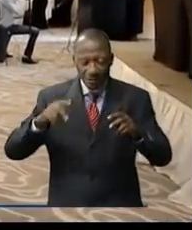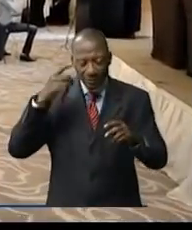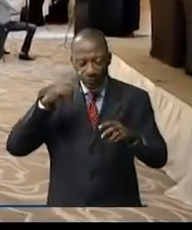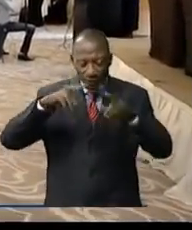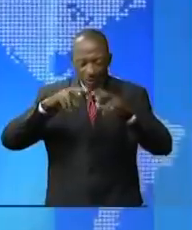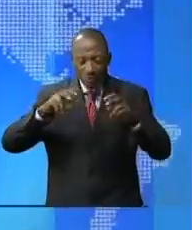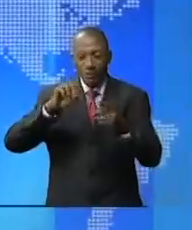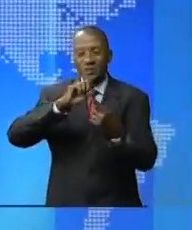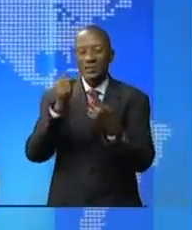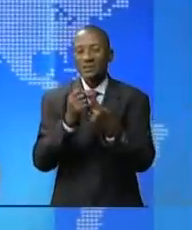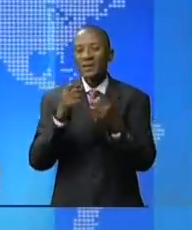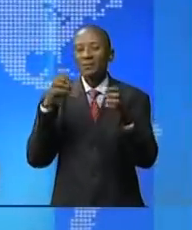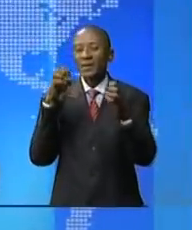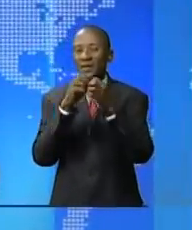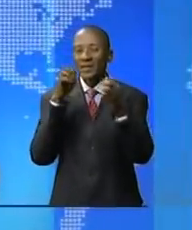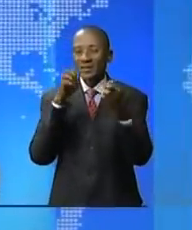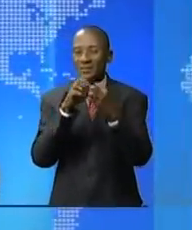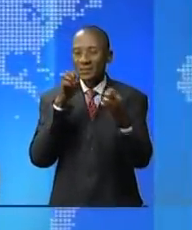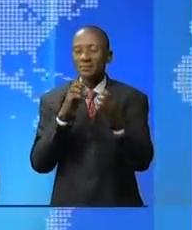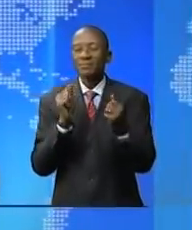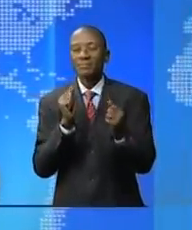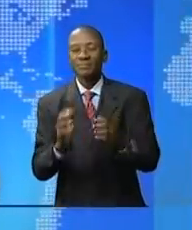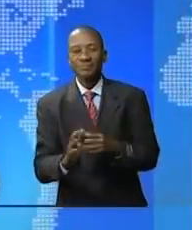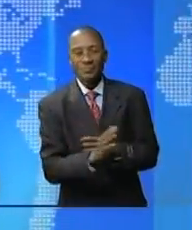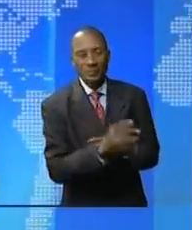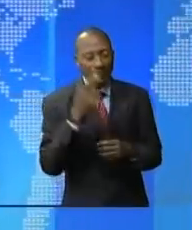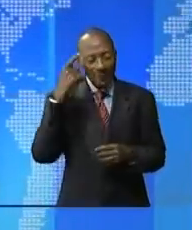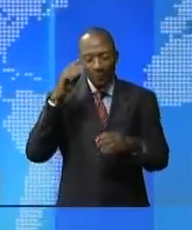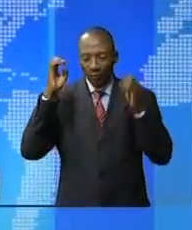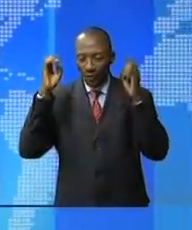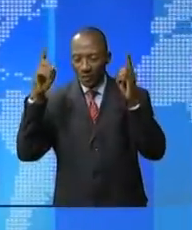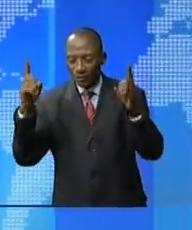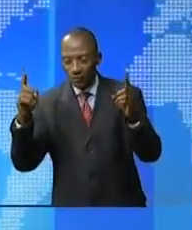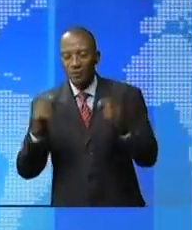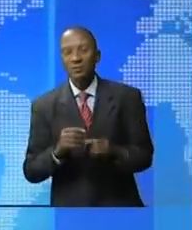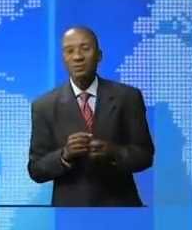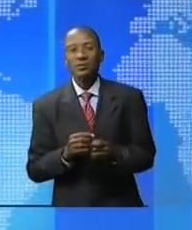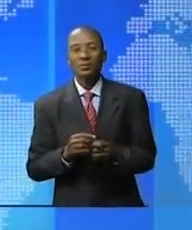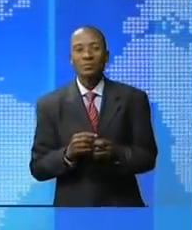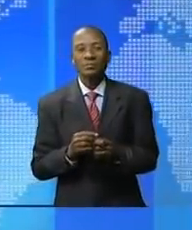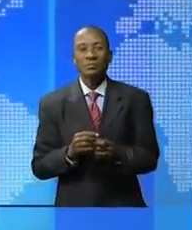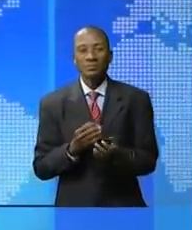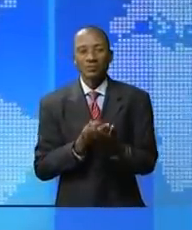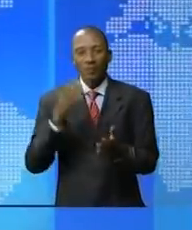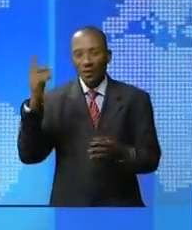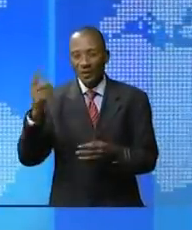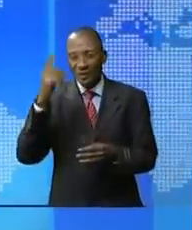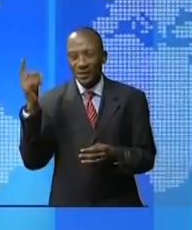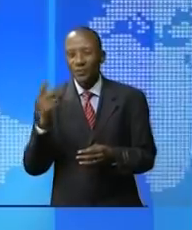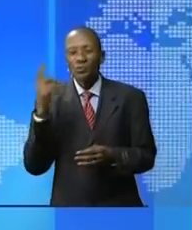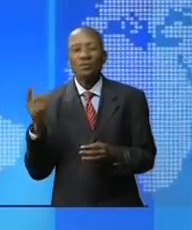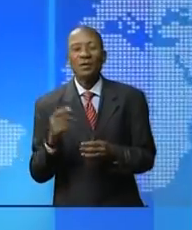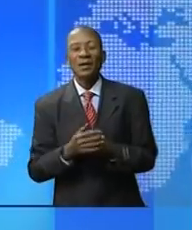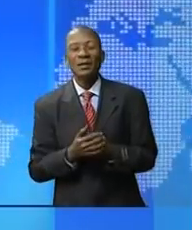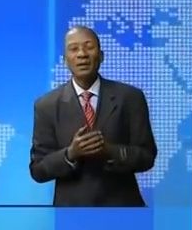énergétique. Au chapitre de l'éducation, l'école internationale Marif a honoré les diplômés